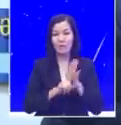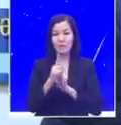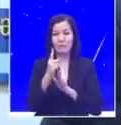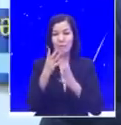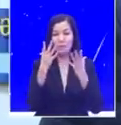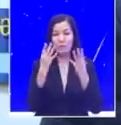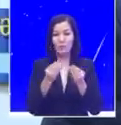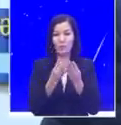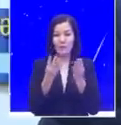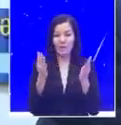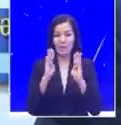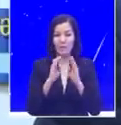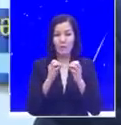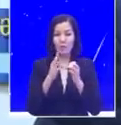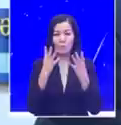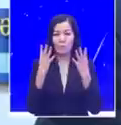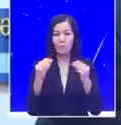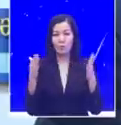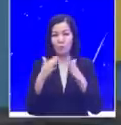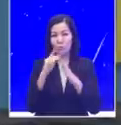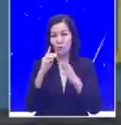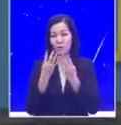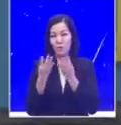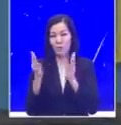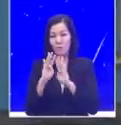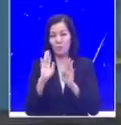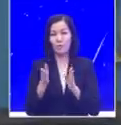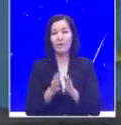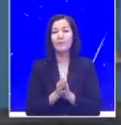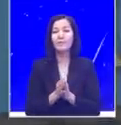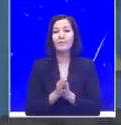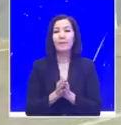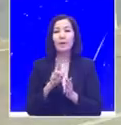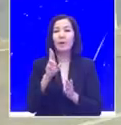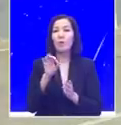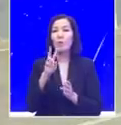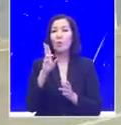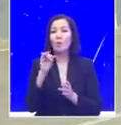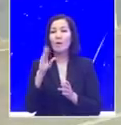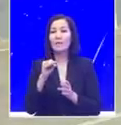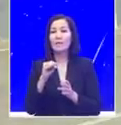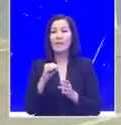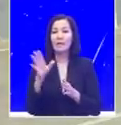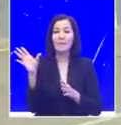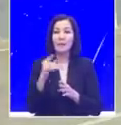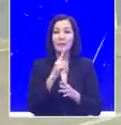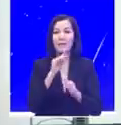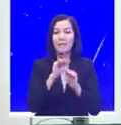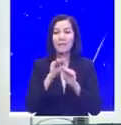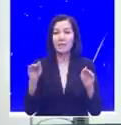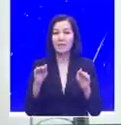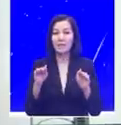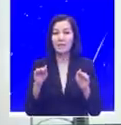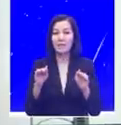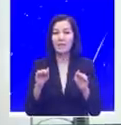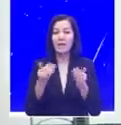карантин ұстаймыз да, соң 13 күн домашний карантинге барады. Қорғас еркін экономикалық аймағында да тіршілік тынып тұр. Сауда-саттық алыс-беріс